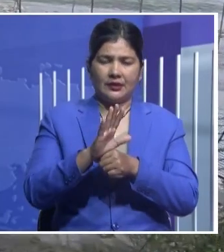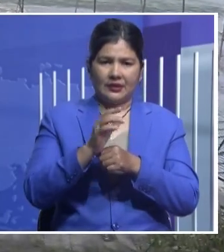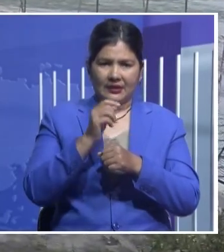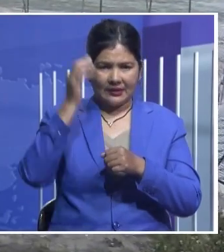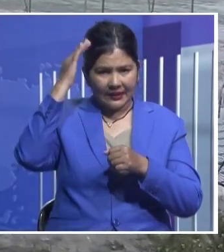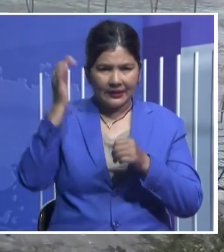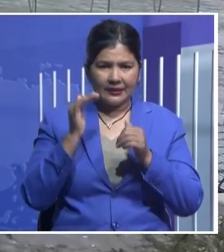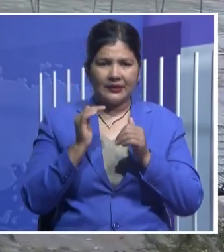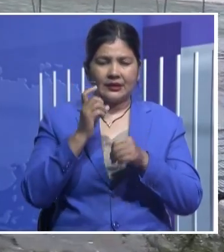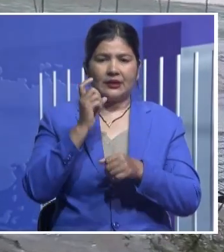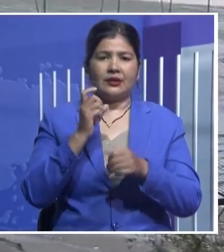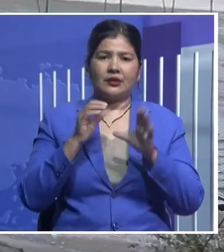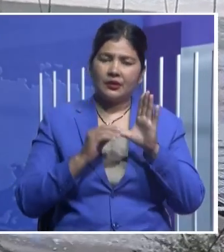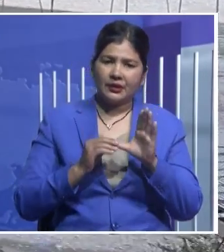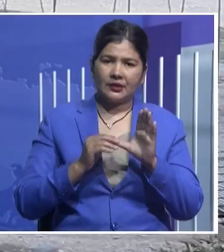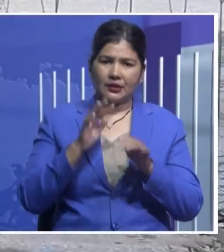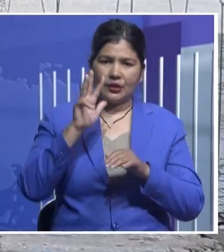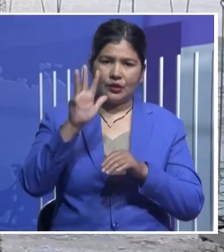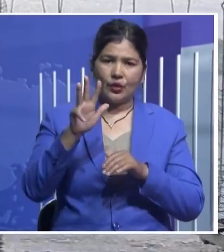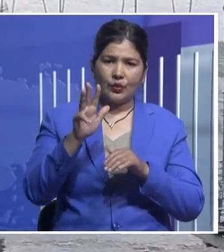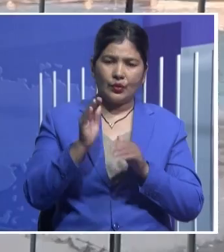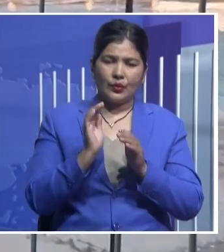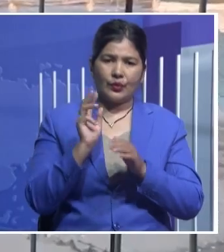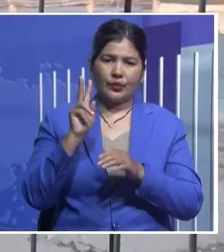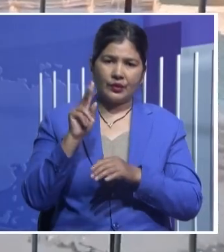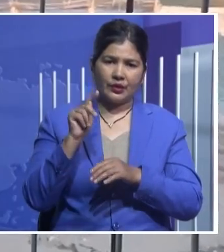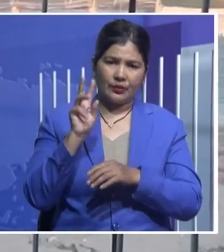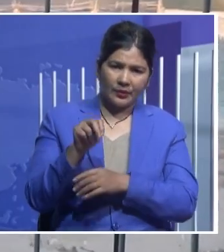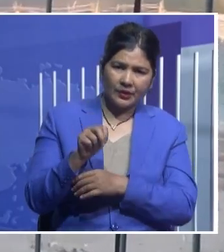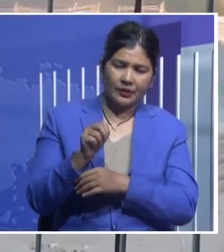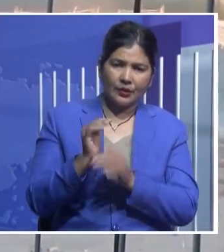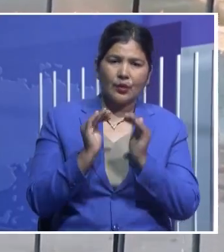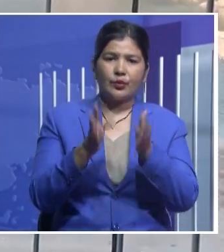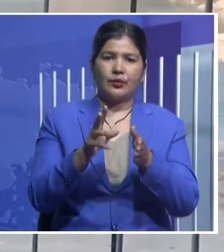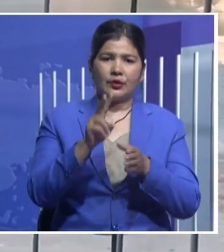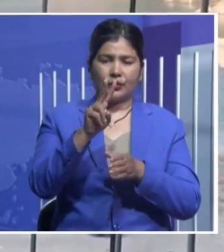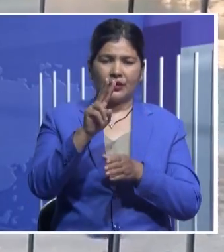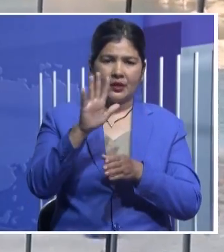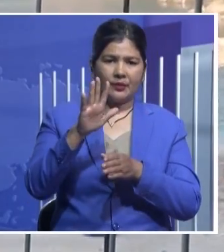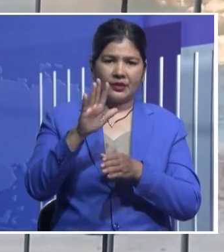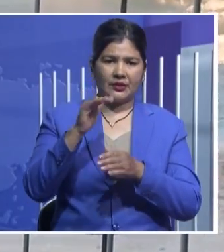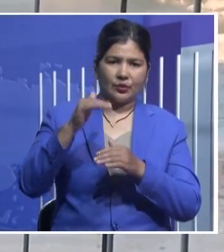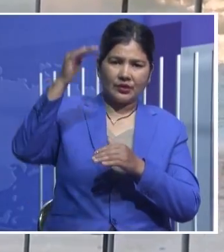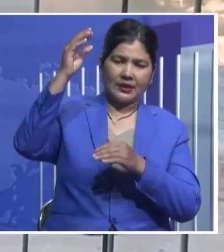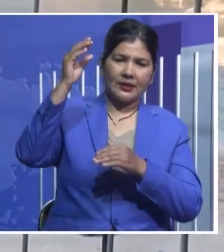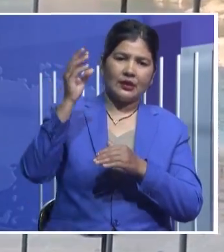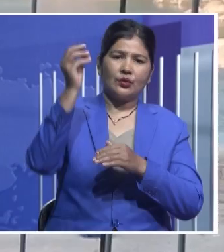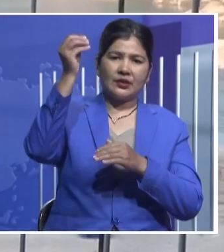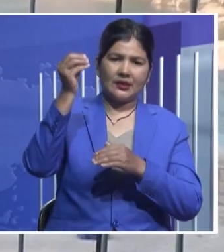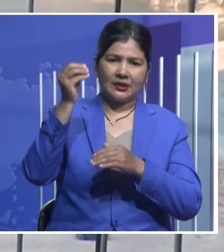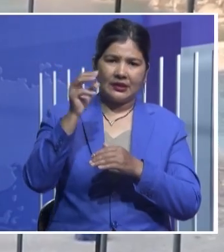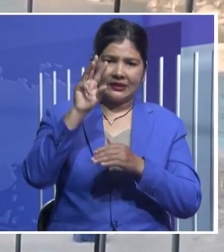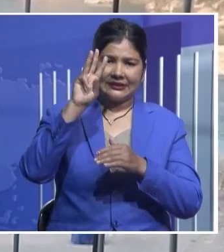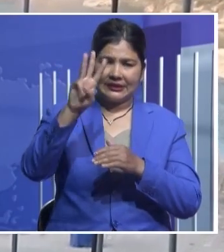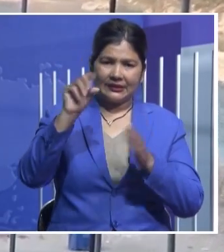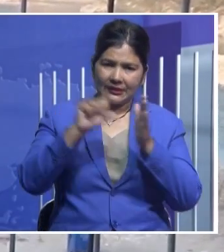बिचमा 9 मिटर रनिङ गोलाइ भएको पिल्लर निर्माण भएको छ। पुलमा 25 मिटर उचाइ सहितको भ्यू टावर र 3 जिल्लाको